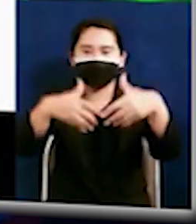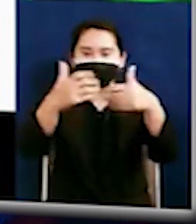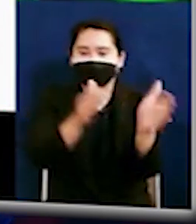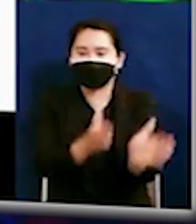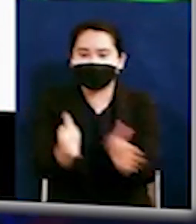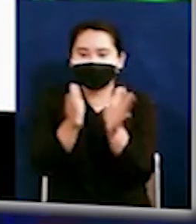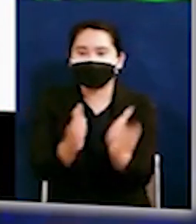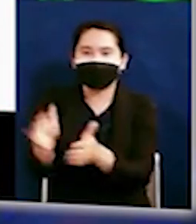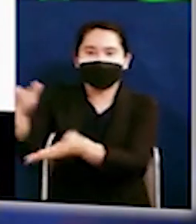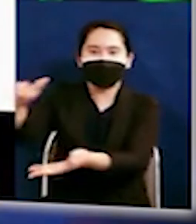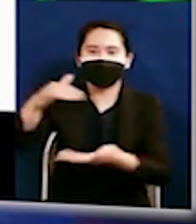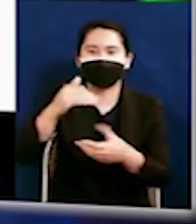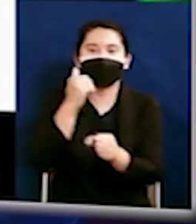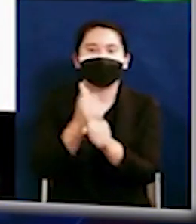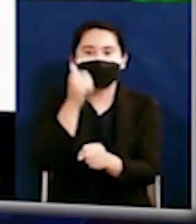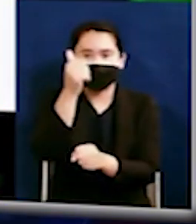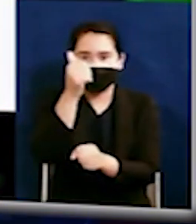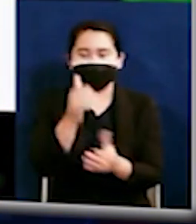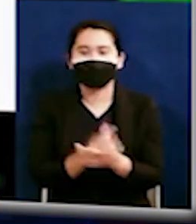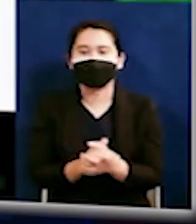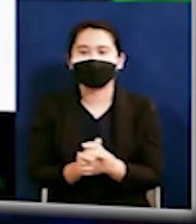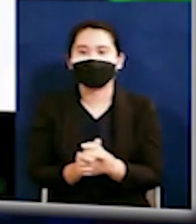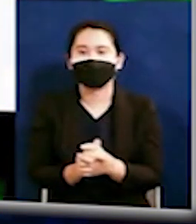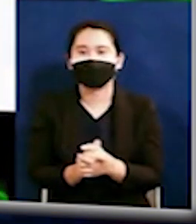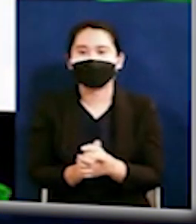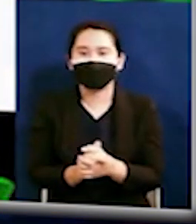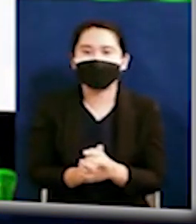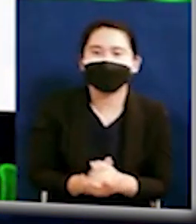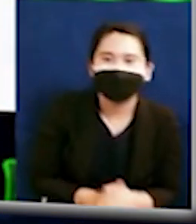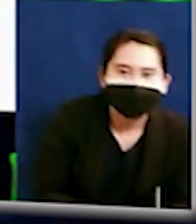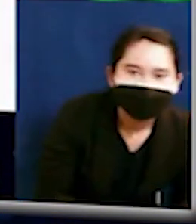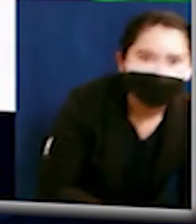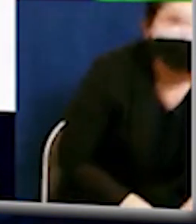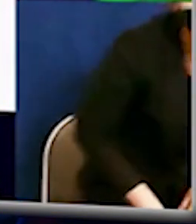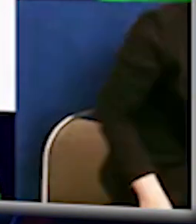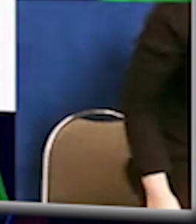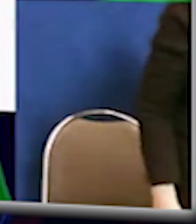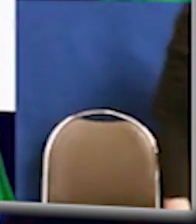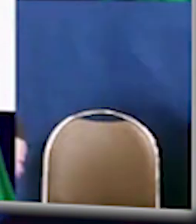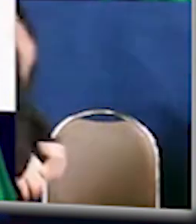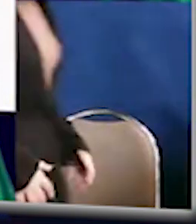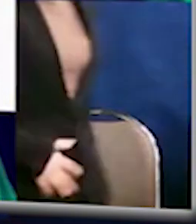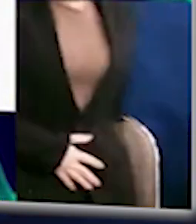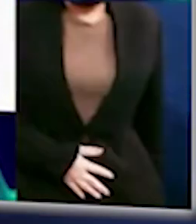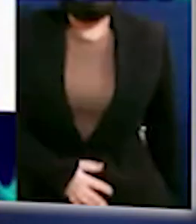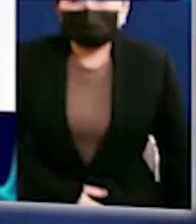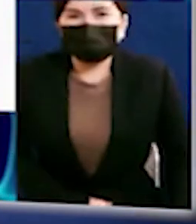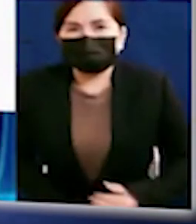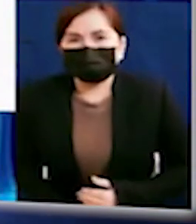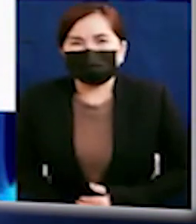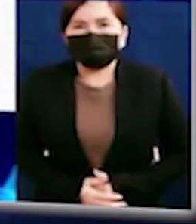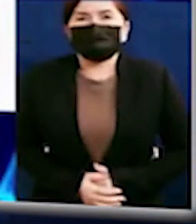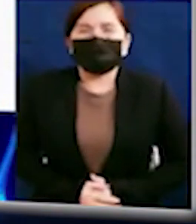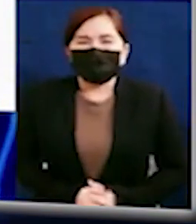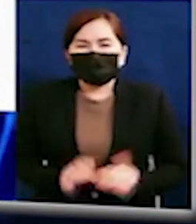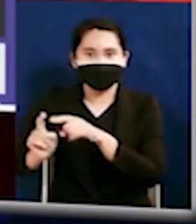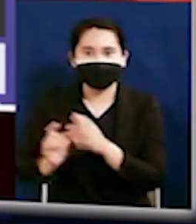ยก็จะดีขึ้นและจากนั้นก็จะหายเป็นปกตินะครับเอาส่วนตัวเลข